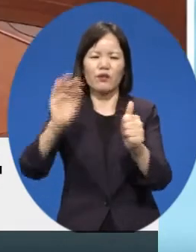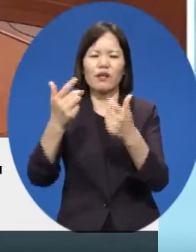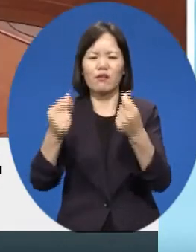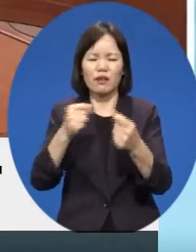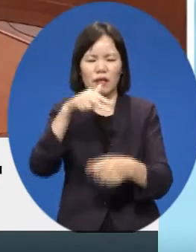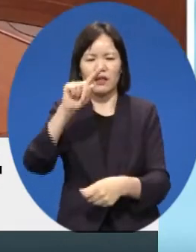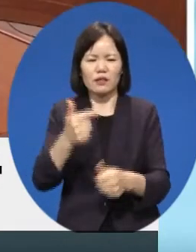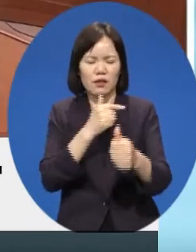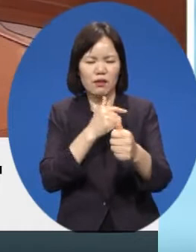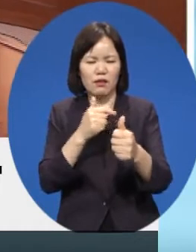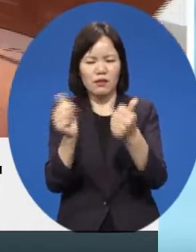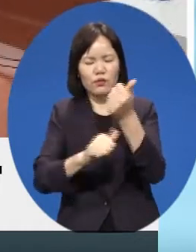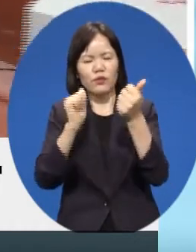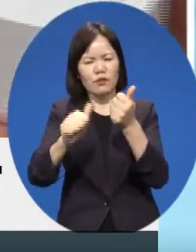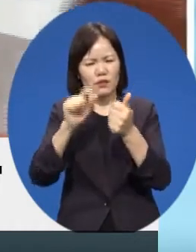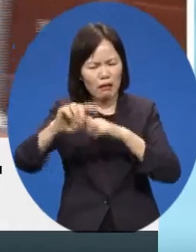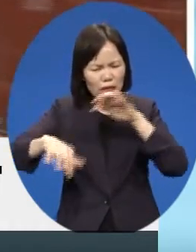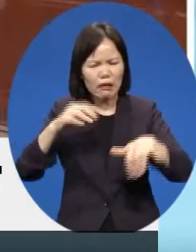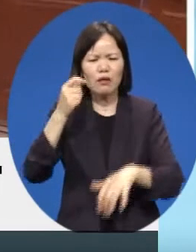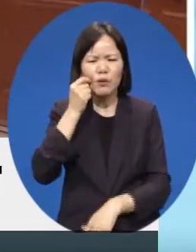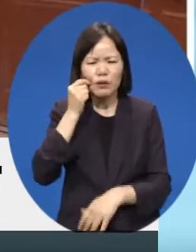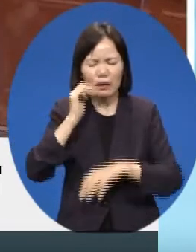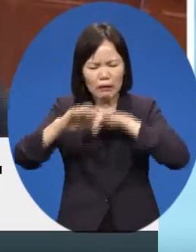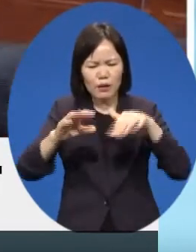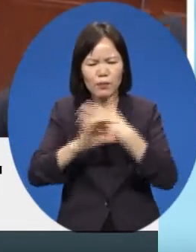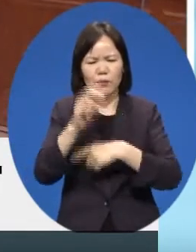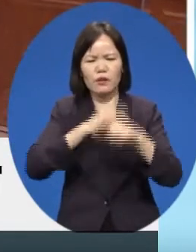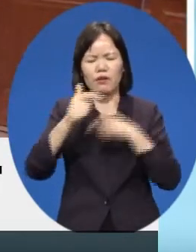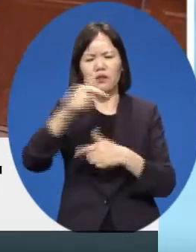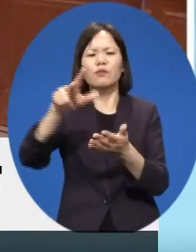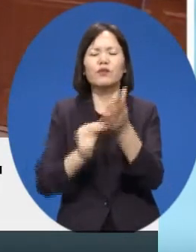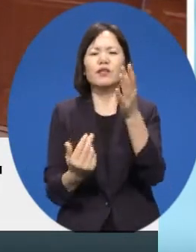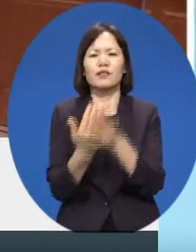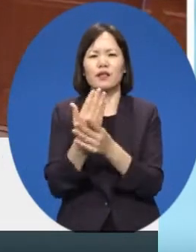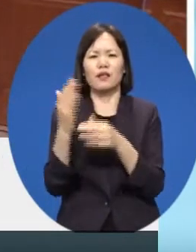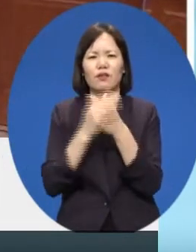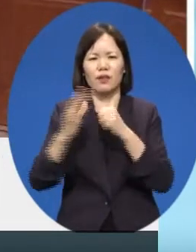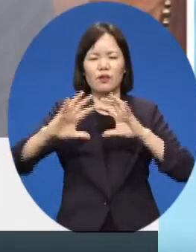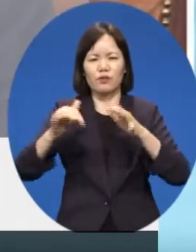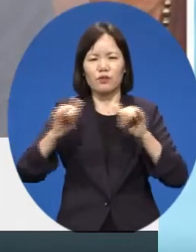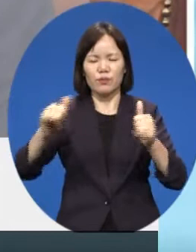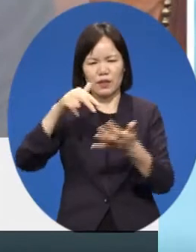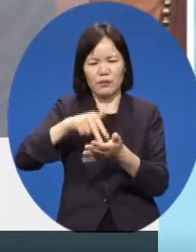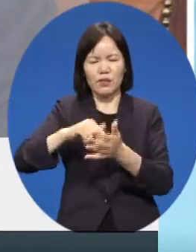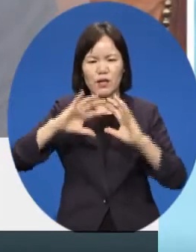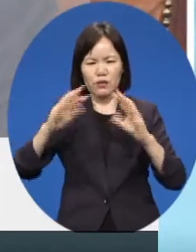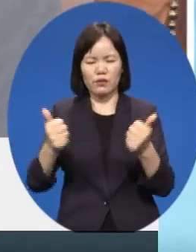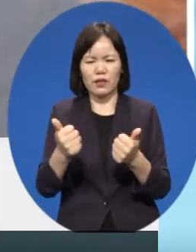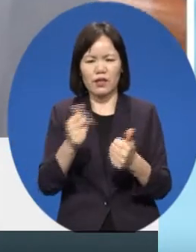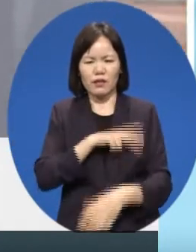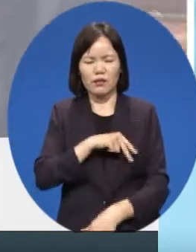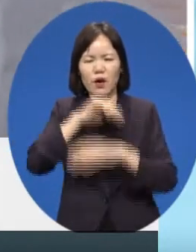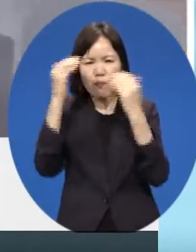거기 개입을 하겠습니까 이런 상황에서 개입하는 더 큰 문제가 발생할 수 밖에 없어요 그래서 국민들의 관점은 국회의원 모두다 가다